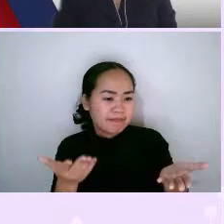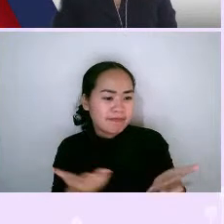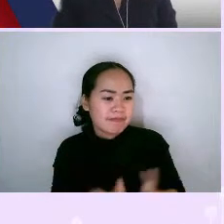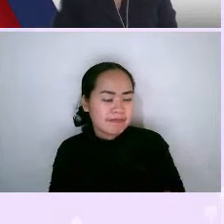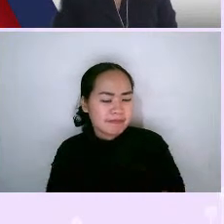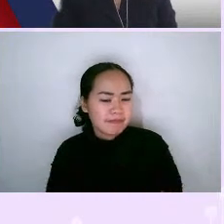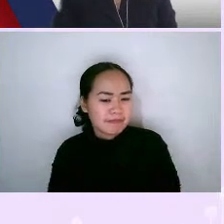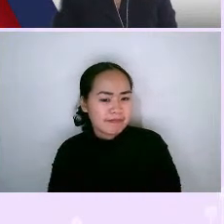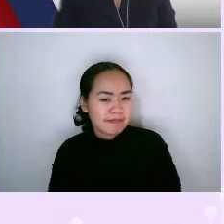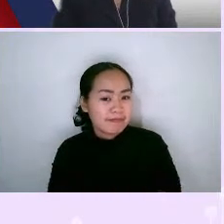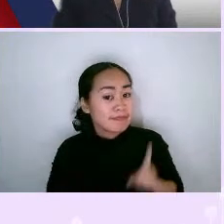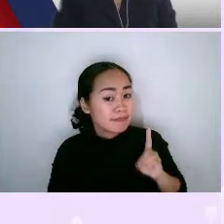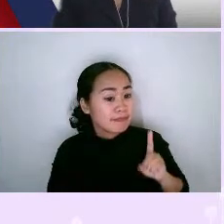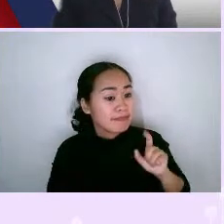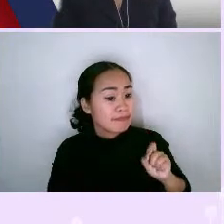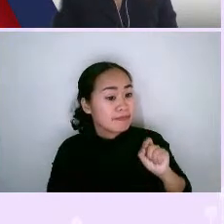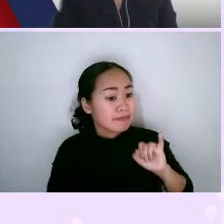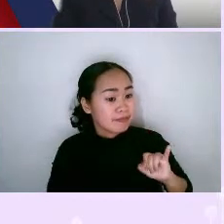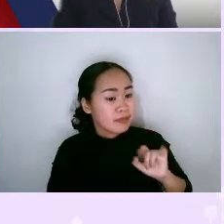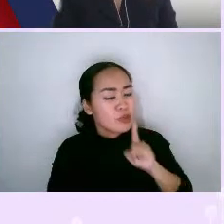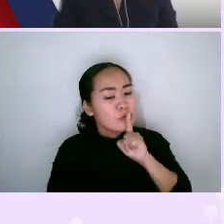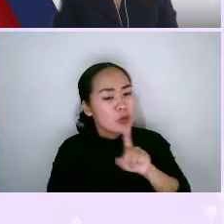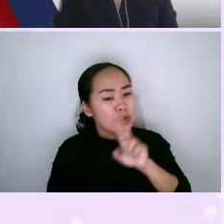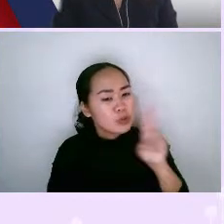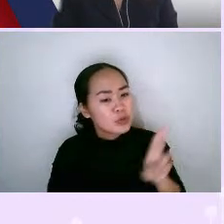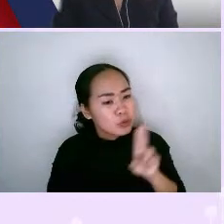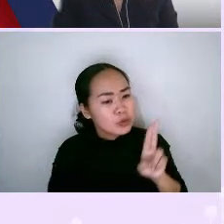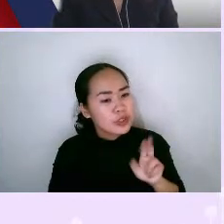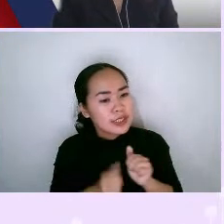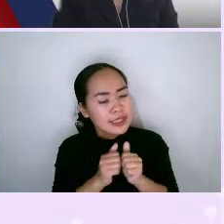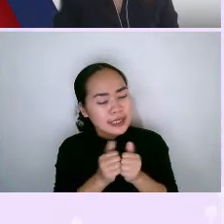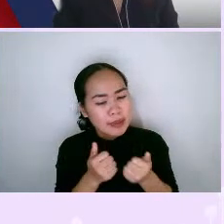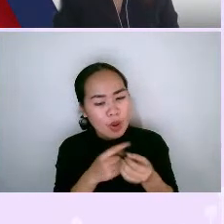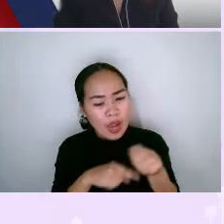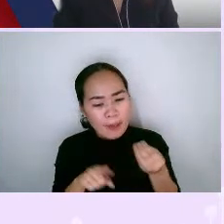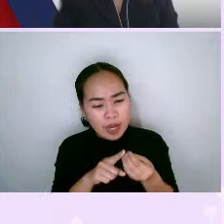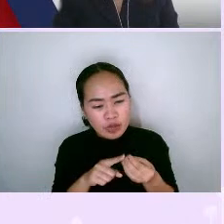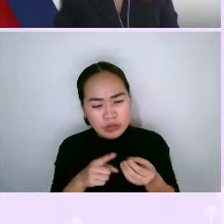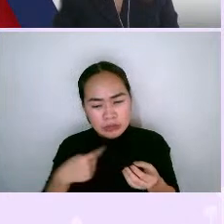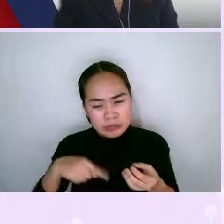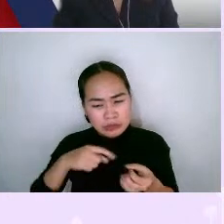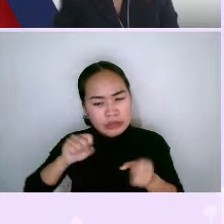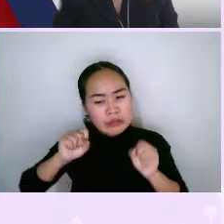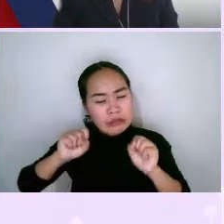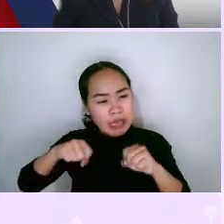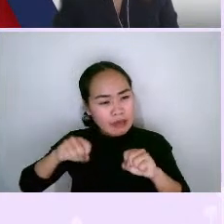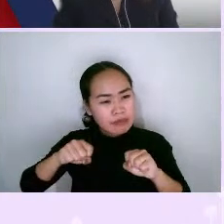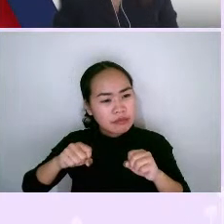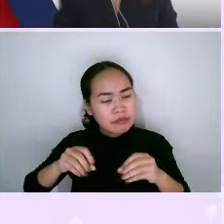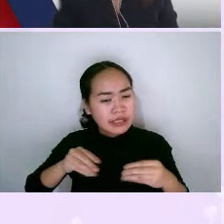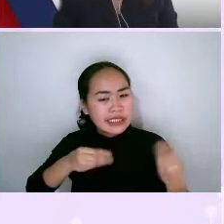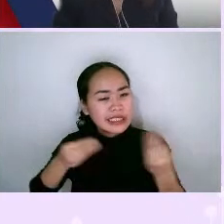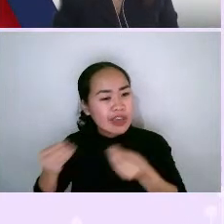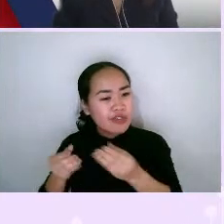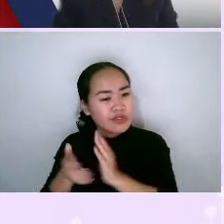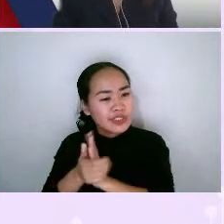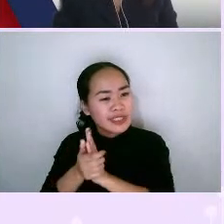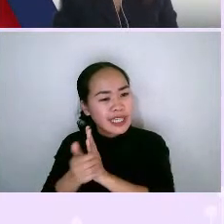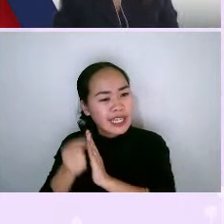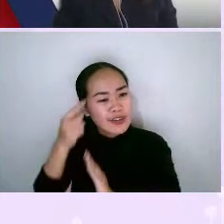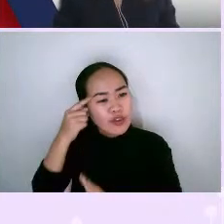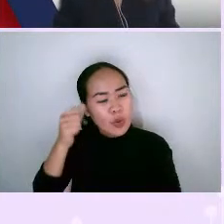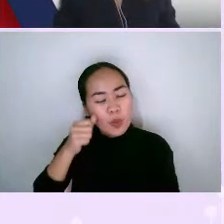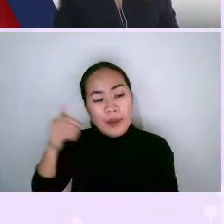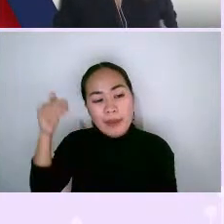po, our strategy would usually be we capacitate our women entrepreneurs or would-be